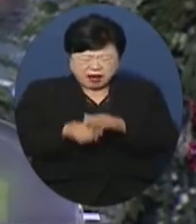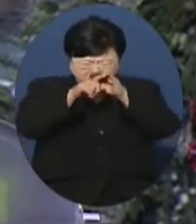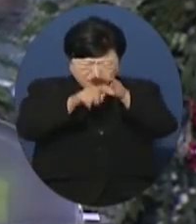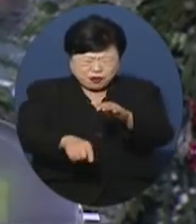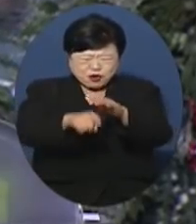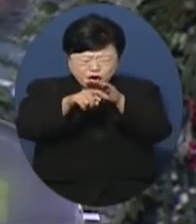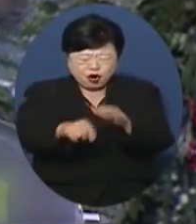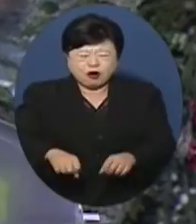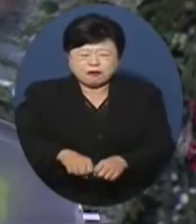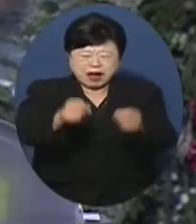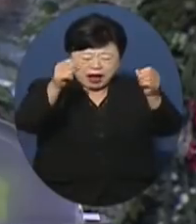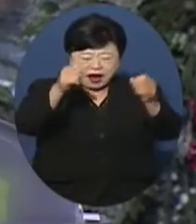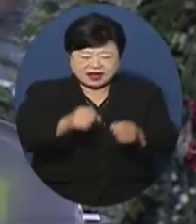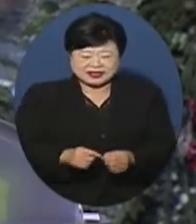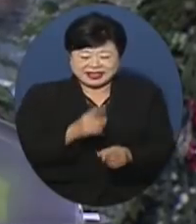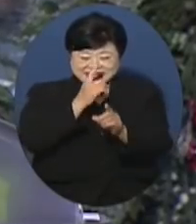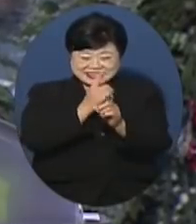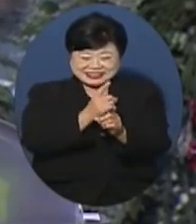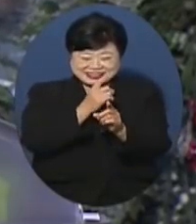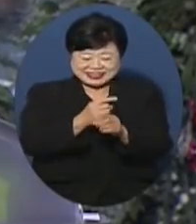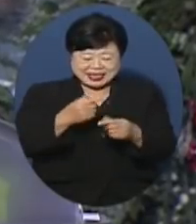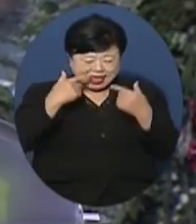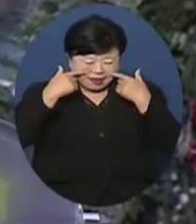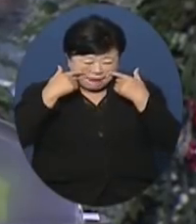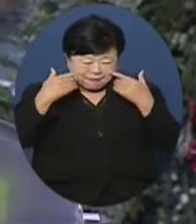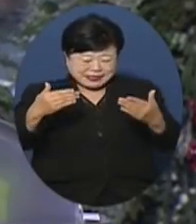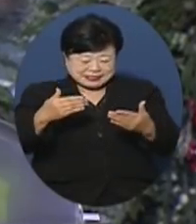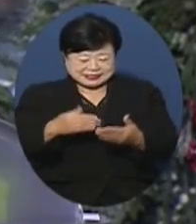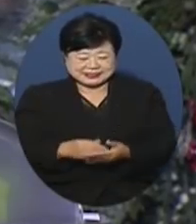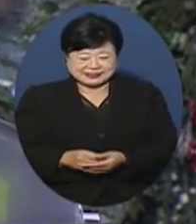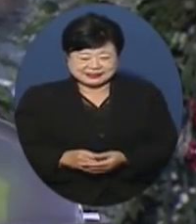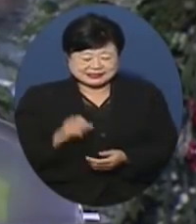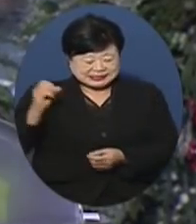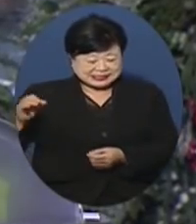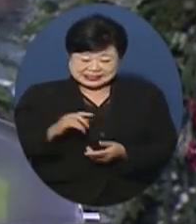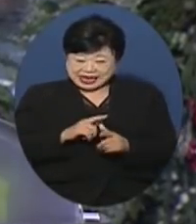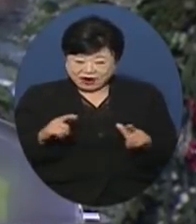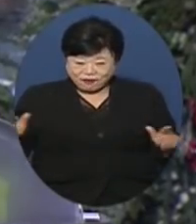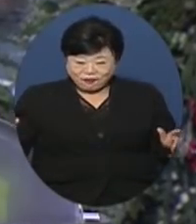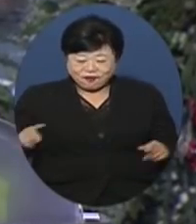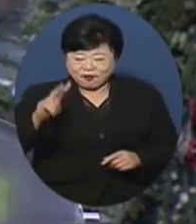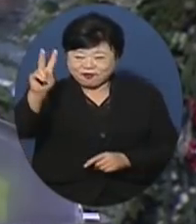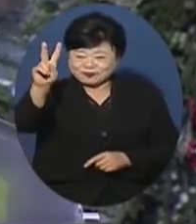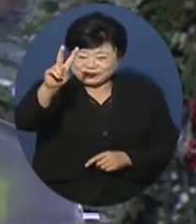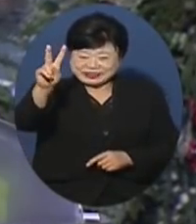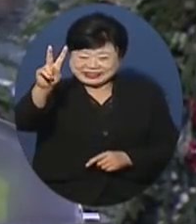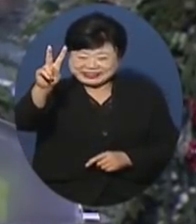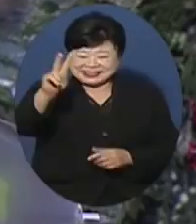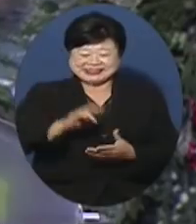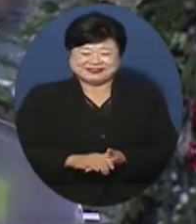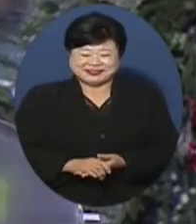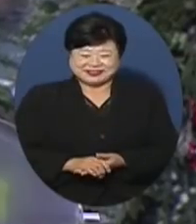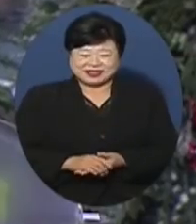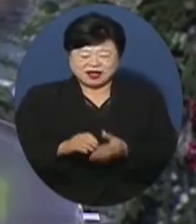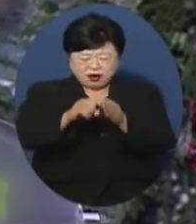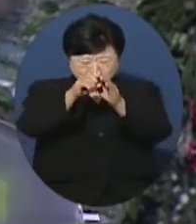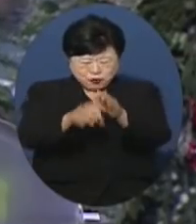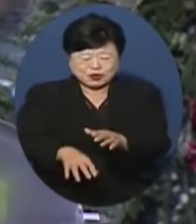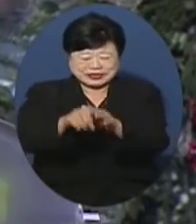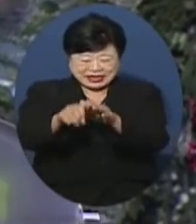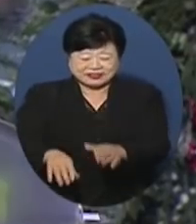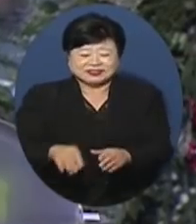속에서도 승리에 대한 확신을 잃지 않았습니다. 그래서 그는 폭탄이